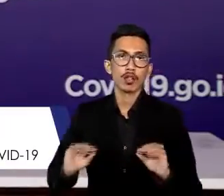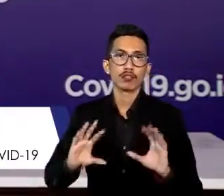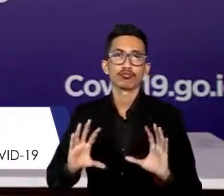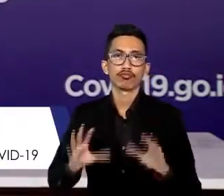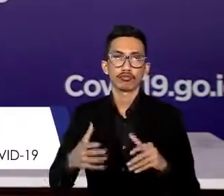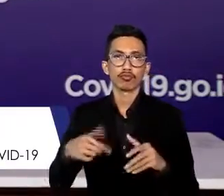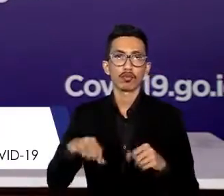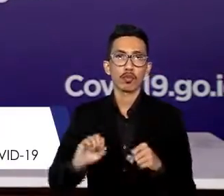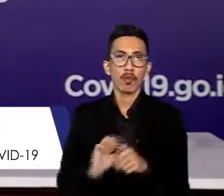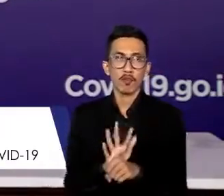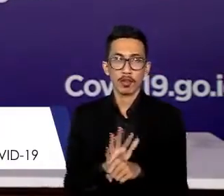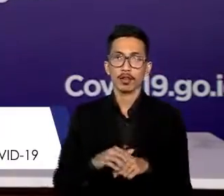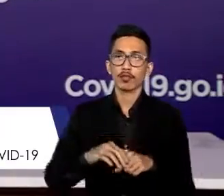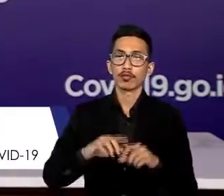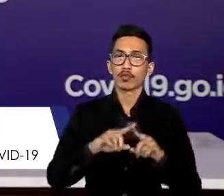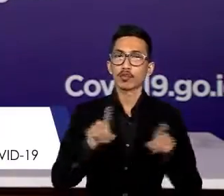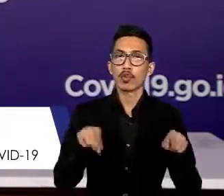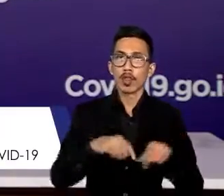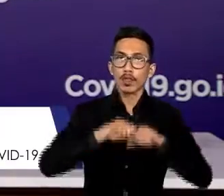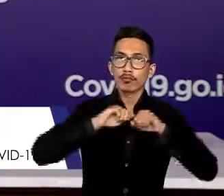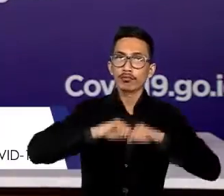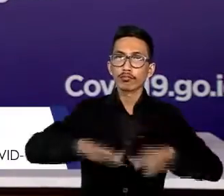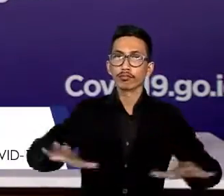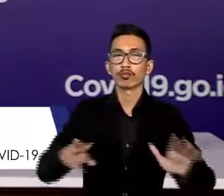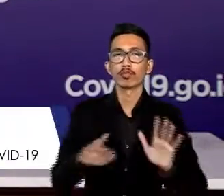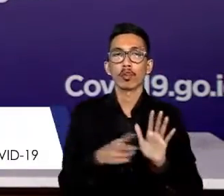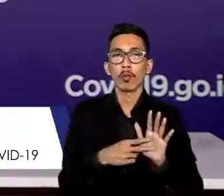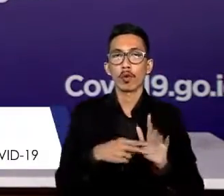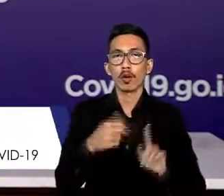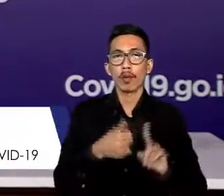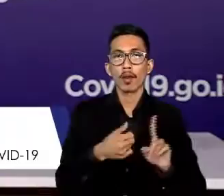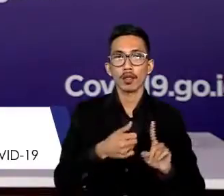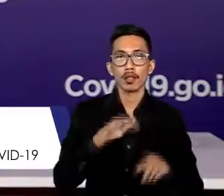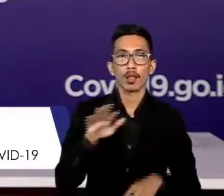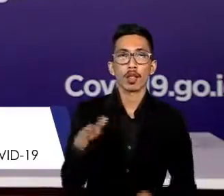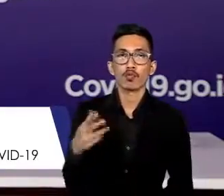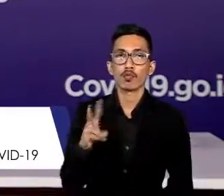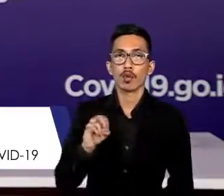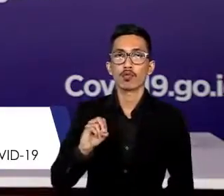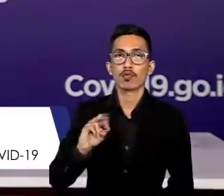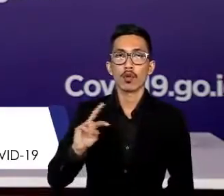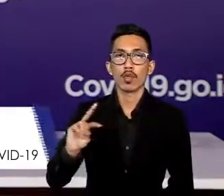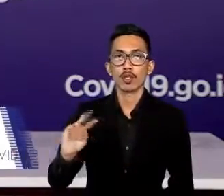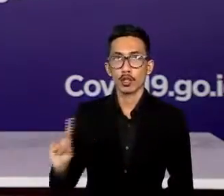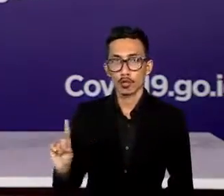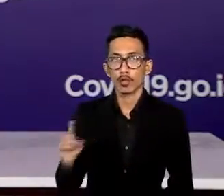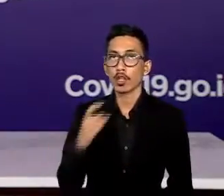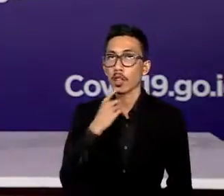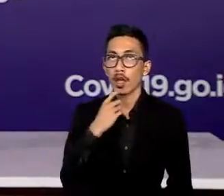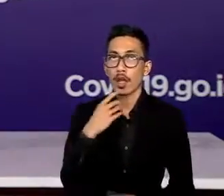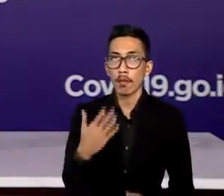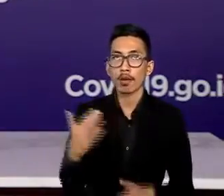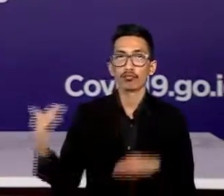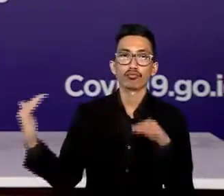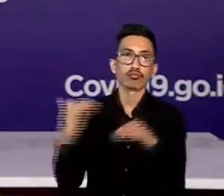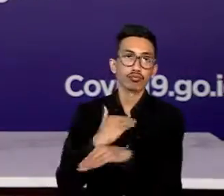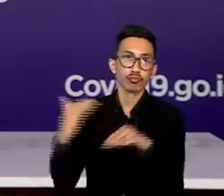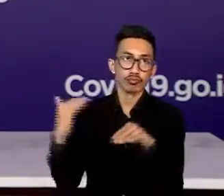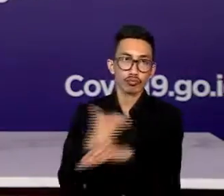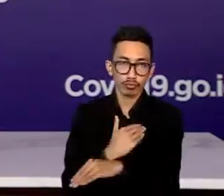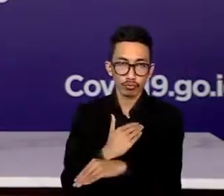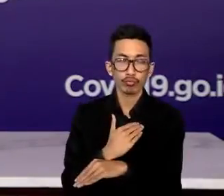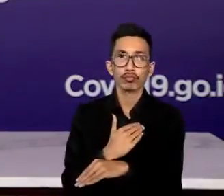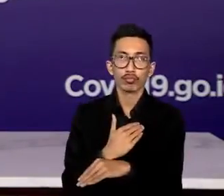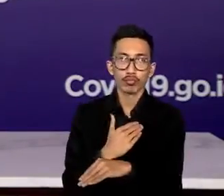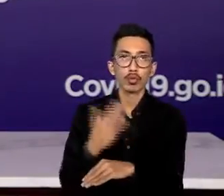telah mengeluarkan surat edaran nomor 16 tahun 2021 tentang Ketentuan perjalanan orang dalam negeri